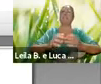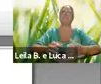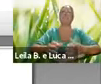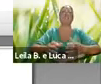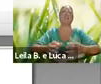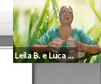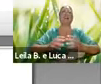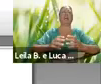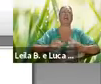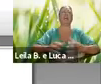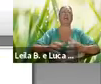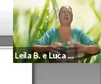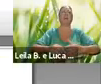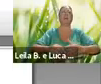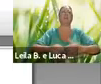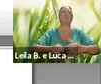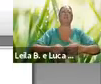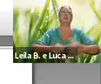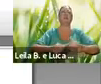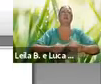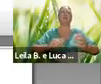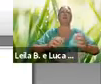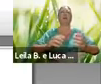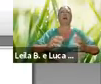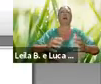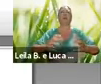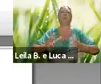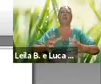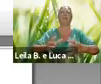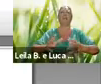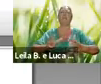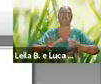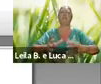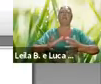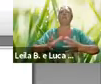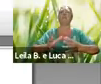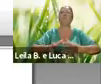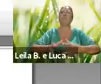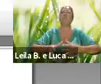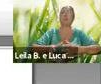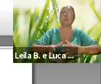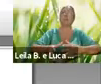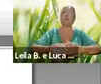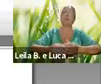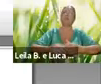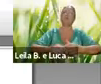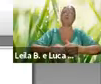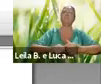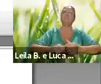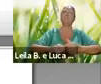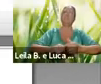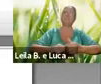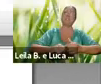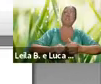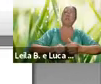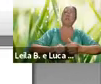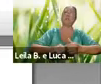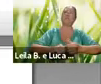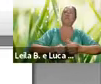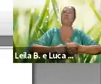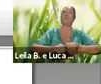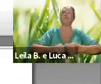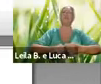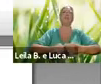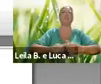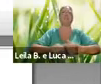Il messaggio spirituale, l'essenza è l'acqua. La forma come l'acqua appare dipende dal recipiente. Un stesso messaggio